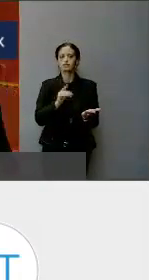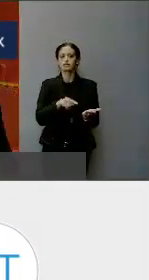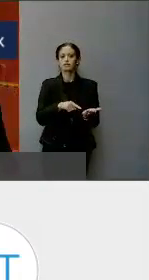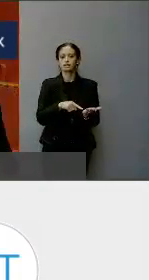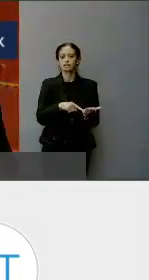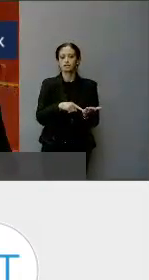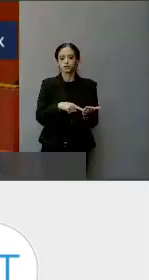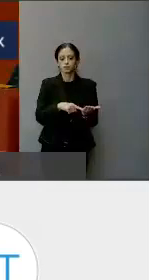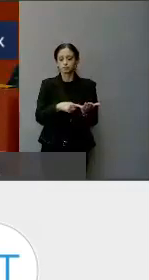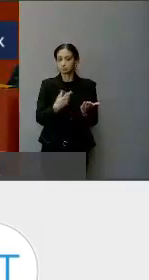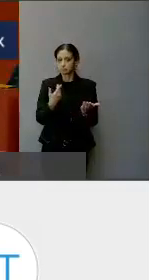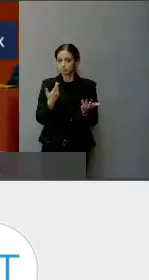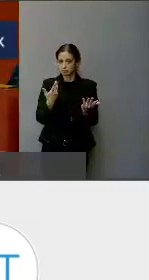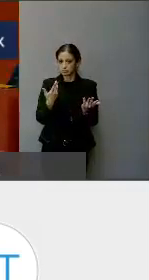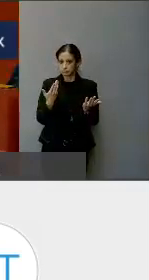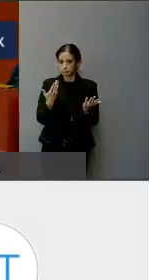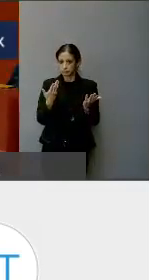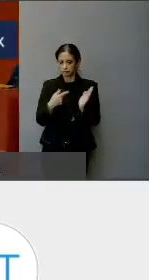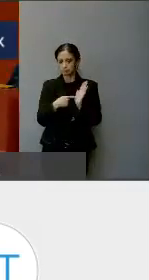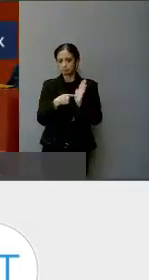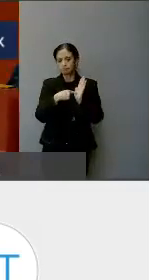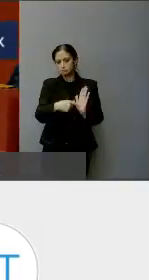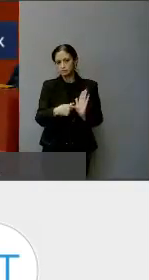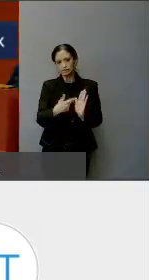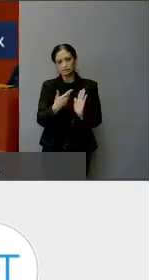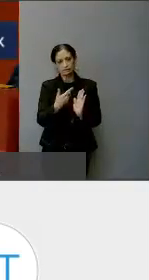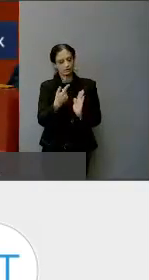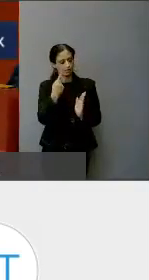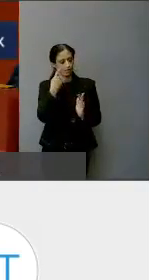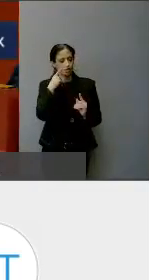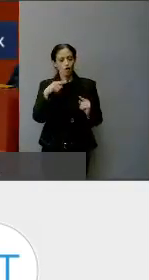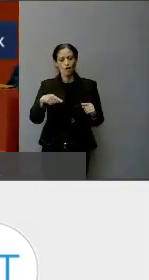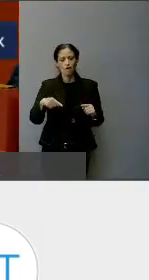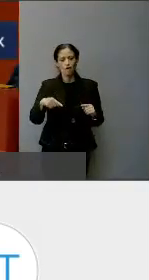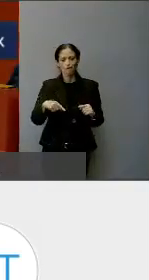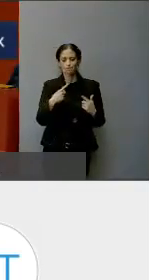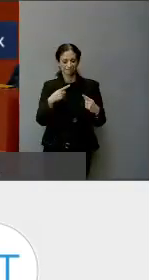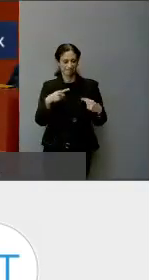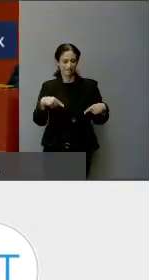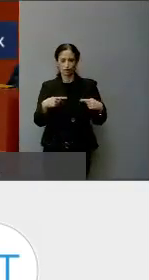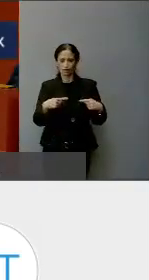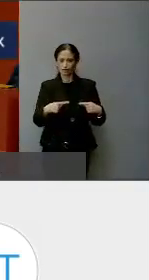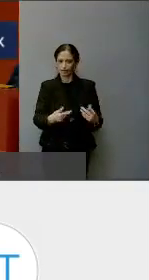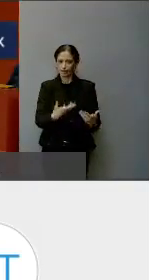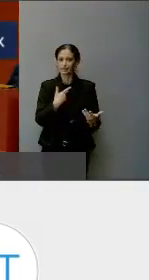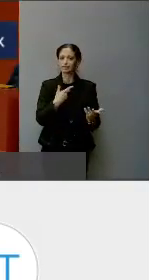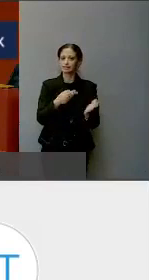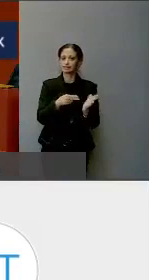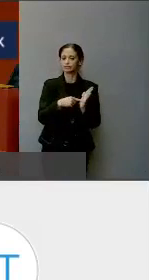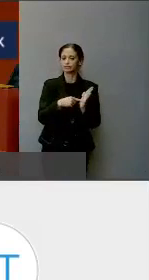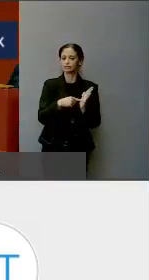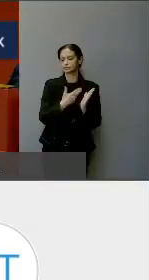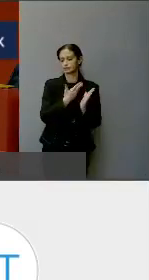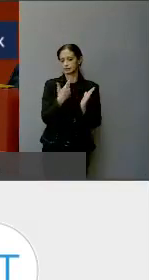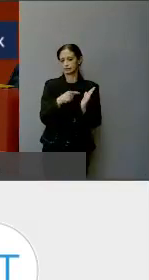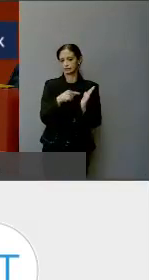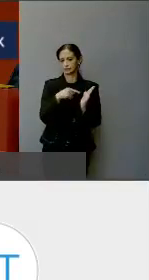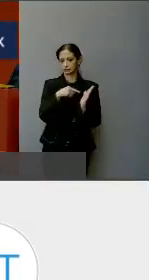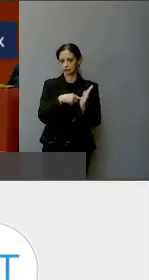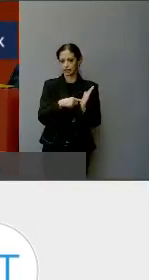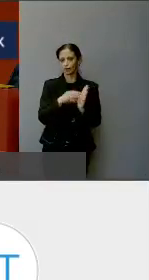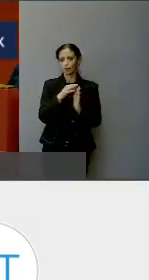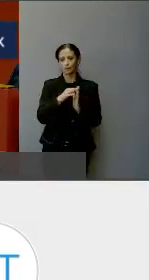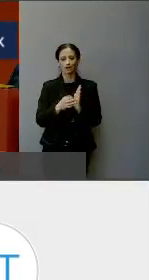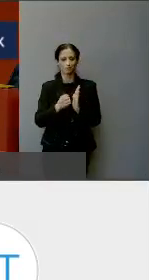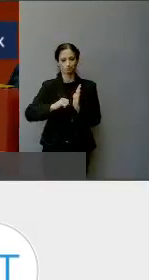evidenza e mettono in evidenza le contraddizioni che sono emerse in barba alle regole e